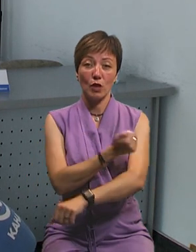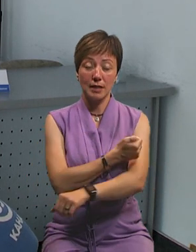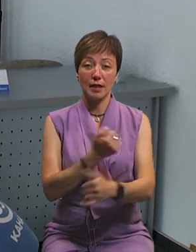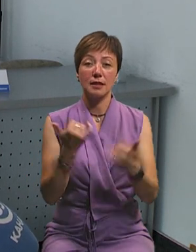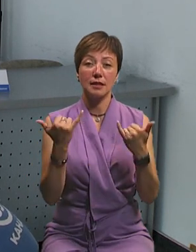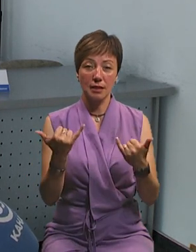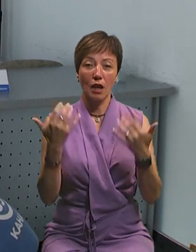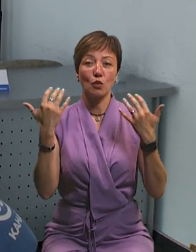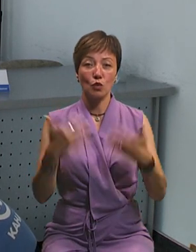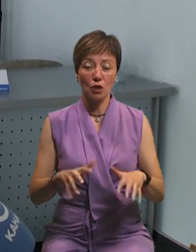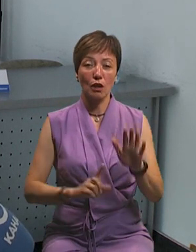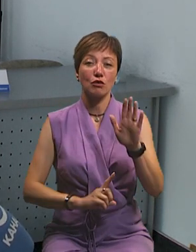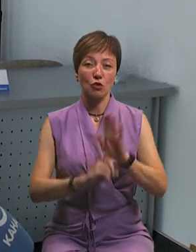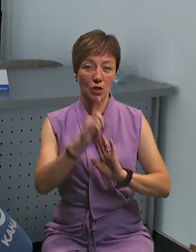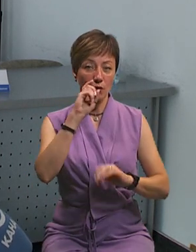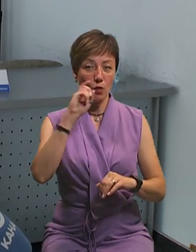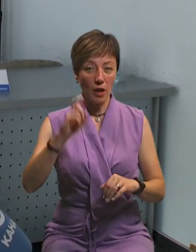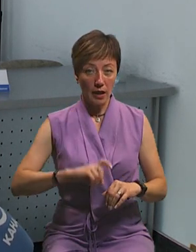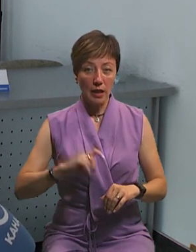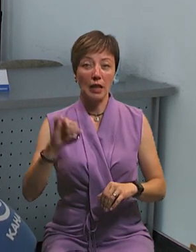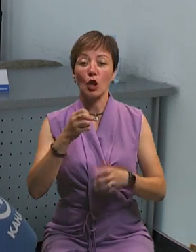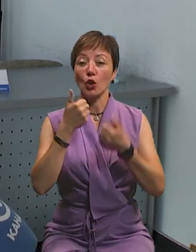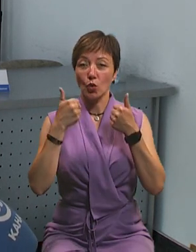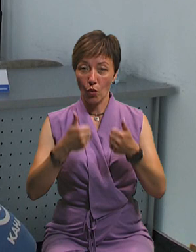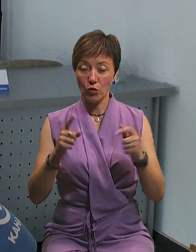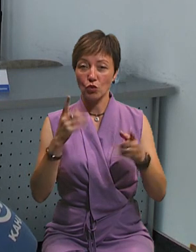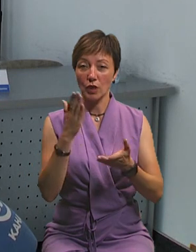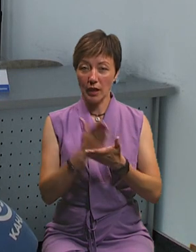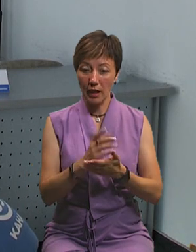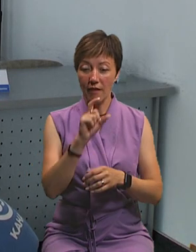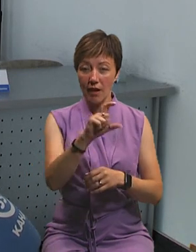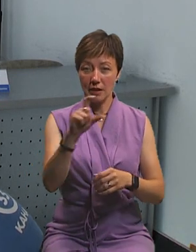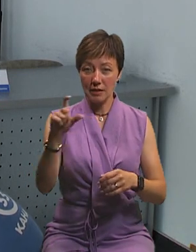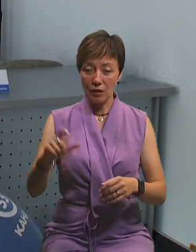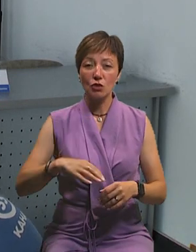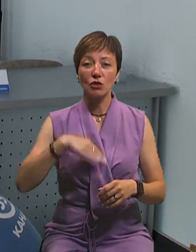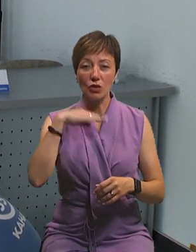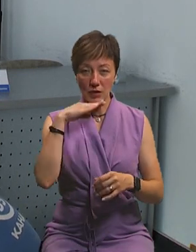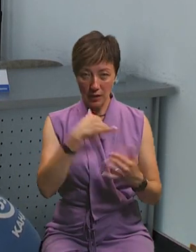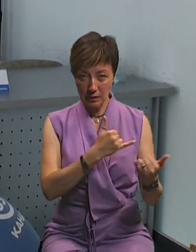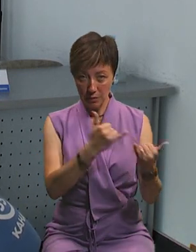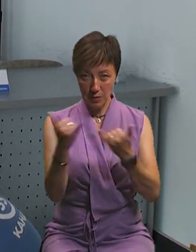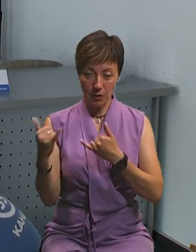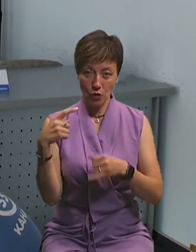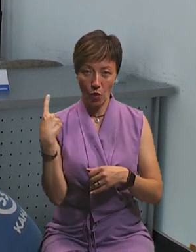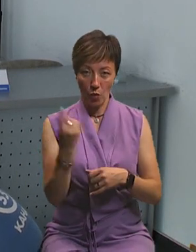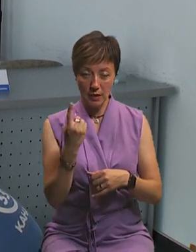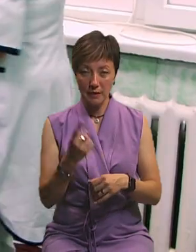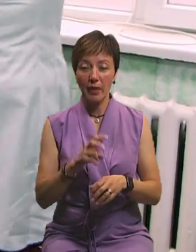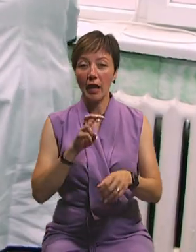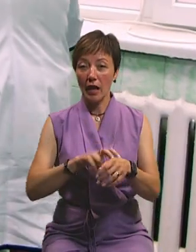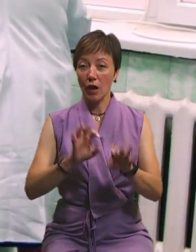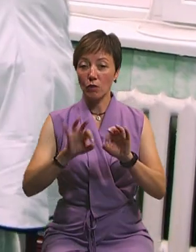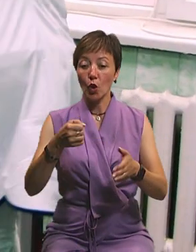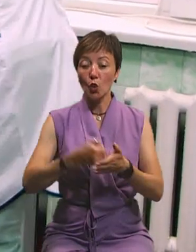розпочалась в Україні і добре що вона є вакциною достатній кількості облзабезпечена за словами Миколи габрикевича